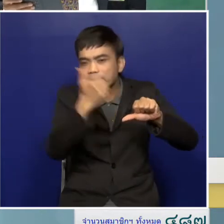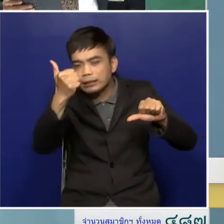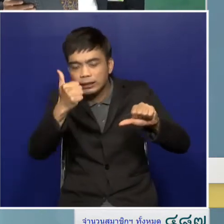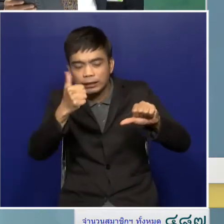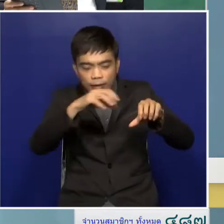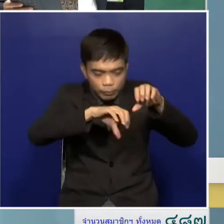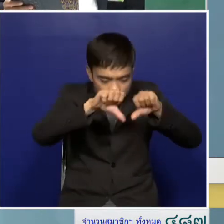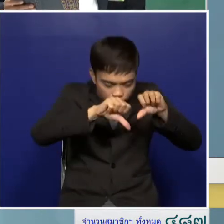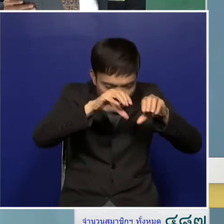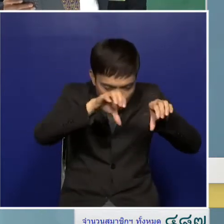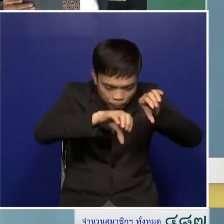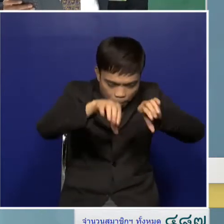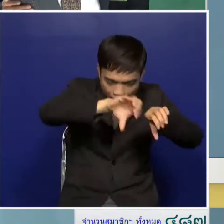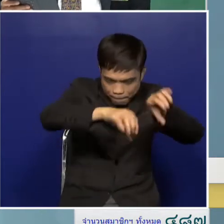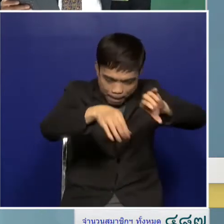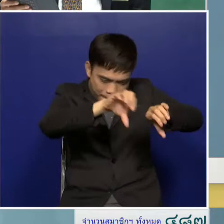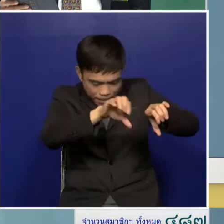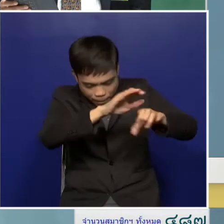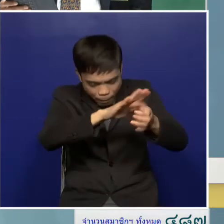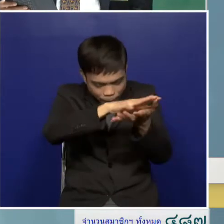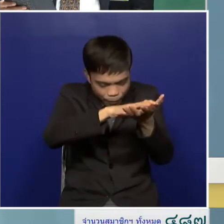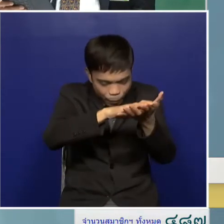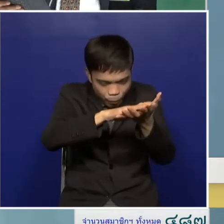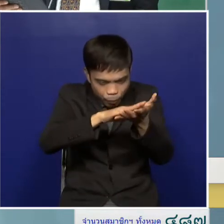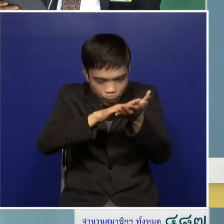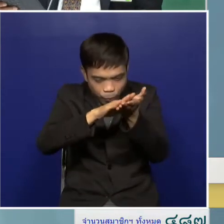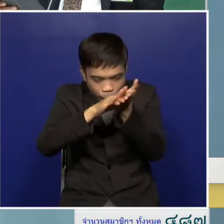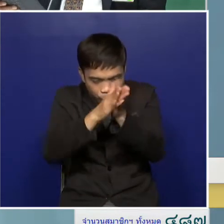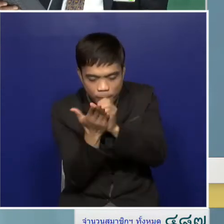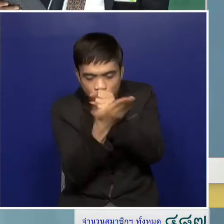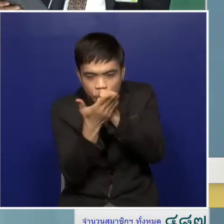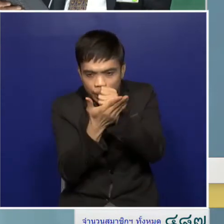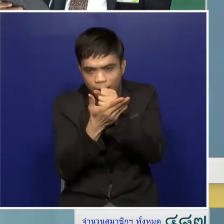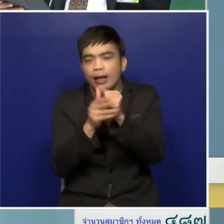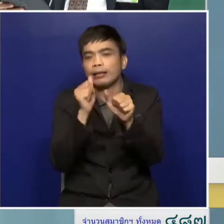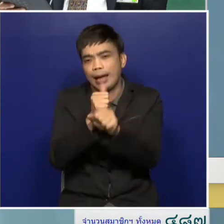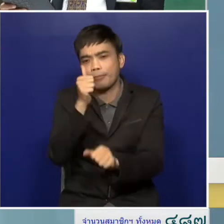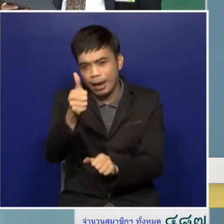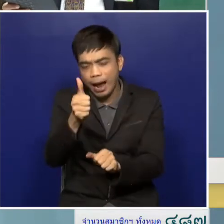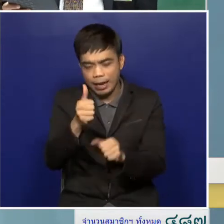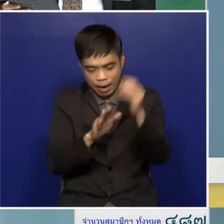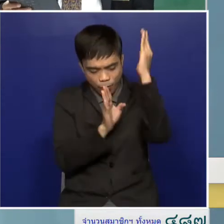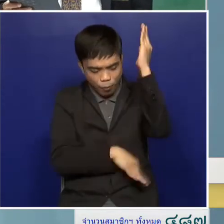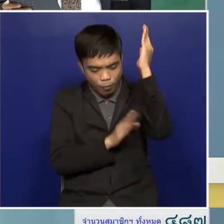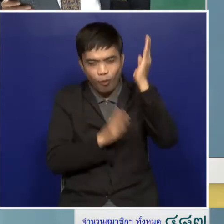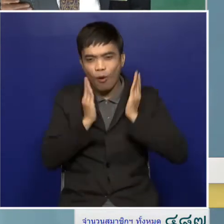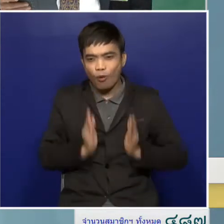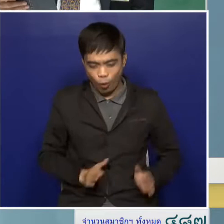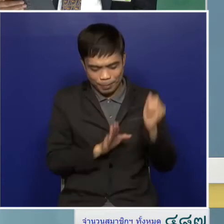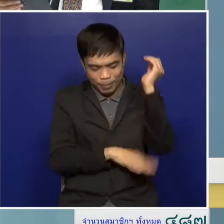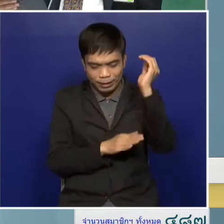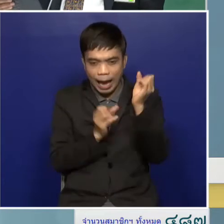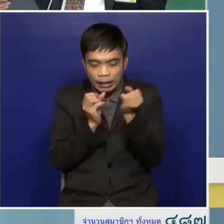และตายเป็นยาเสพติดที่ให้โทษและก็ติดกันอย่างแพร่หลายในพื้นที่ศาลจังหวัดชายแดนภาคใต้ซึ่งในอดีต